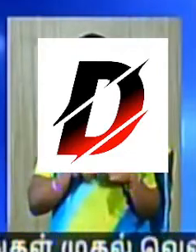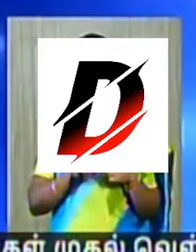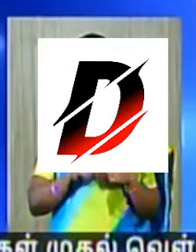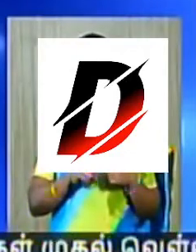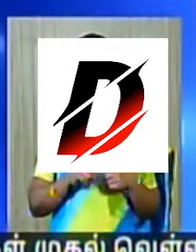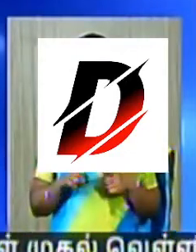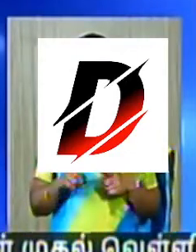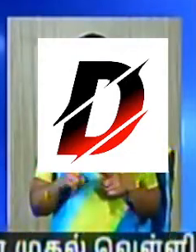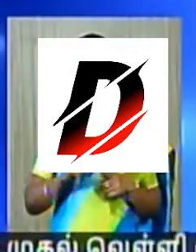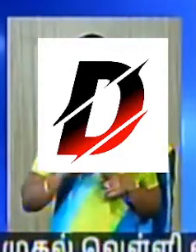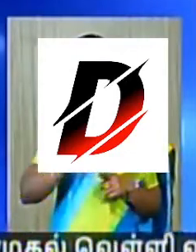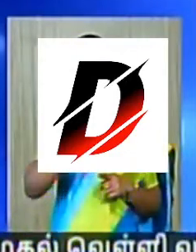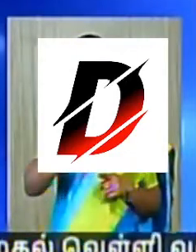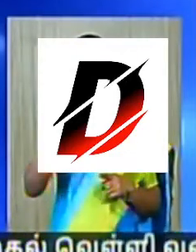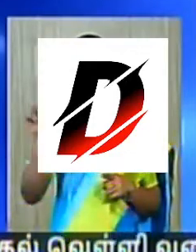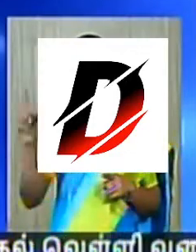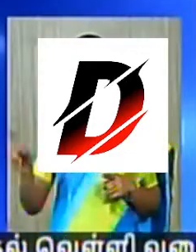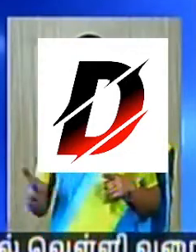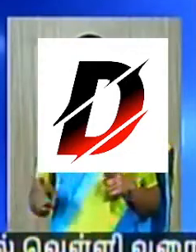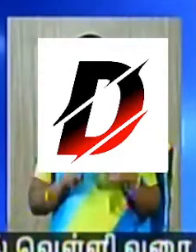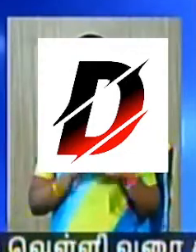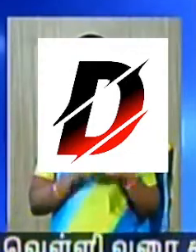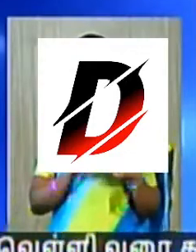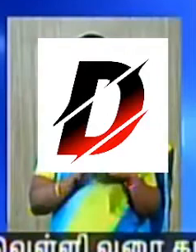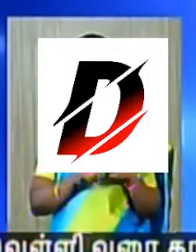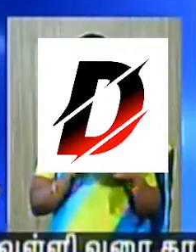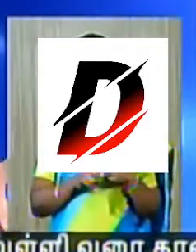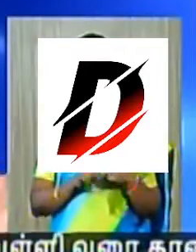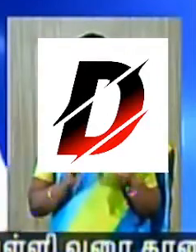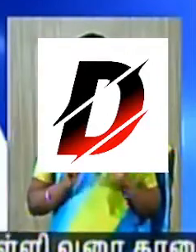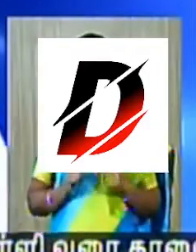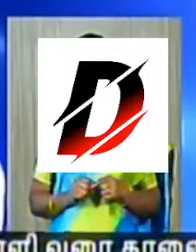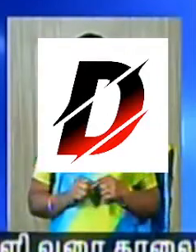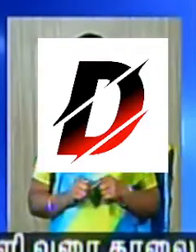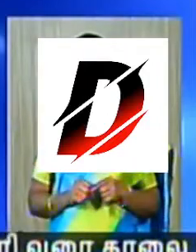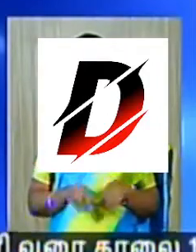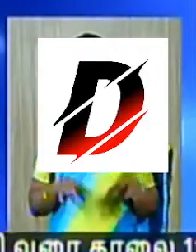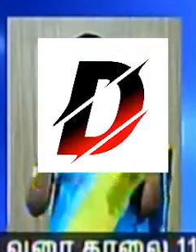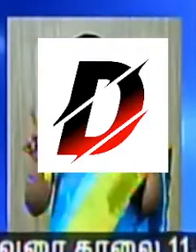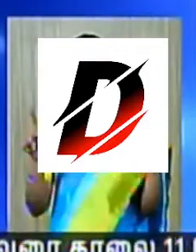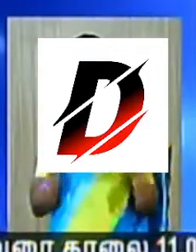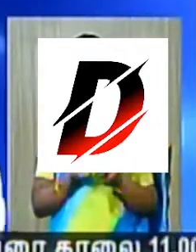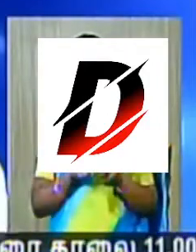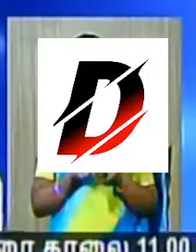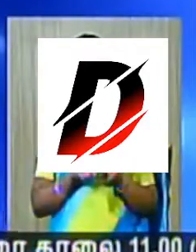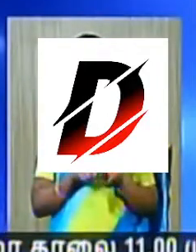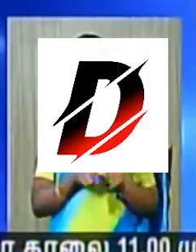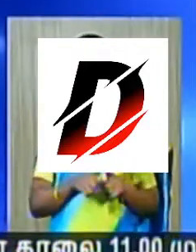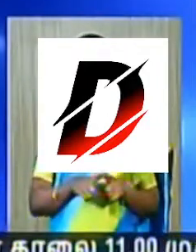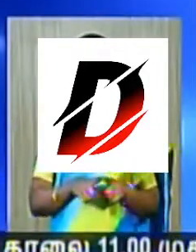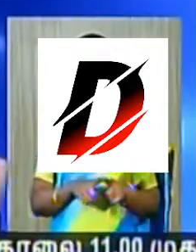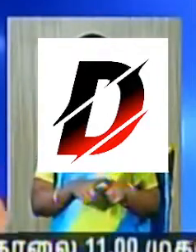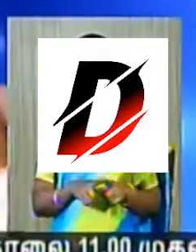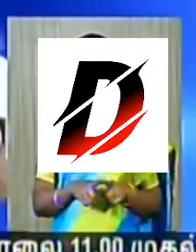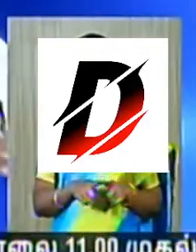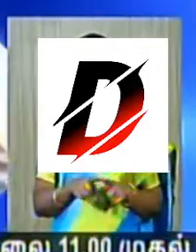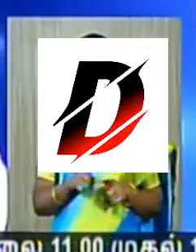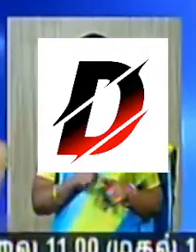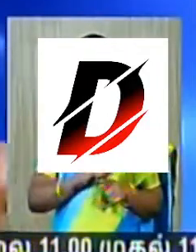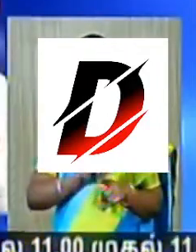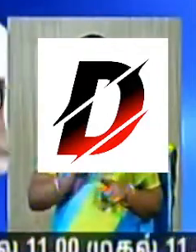-9 பெருக்கும்போது 9 பெருக்கிட்டு எல்லாத்துக்கும் அந்த குறைக்குறி போட்டால் வேலை முடிஞ்சுதா? ஈஸியாக போயிடுமே. நீங்கள்